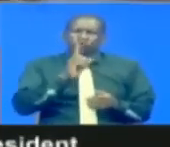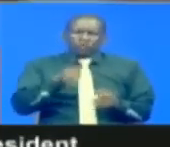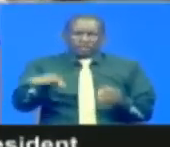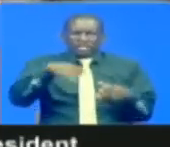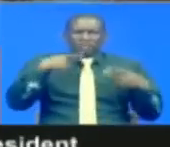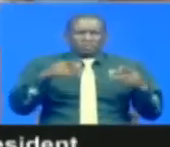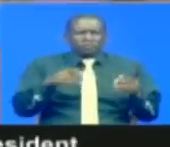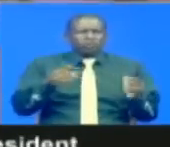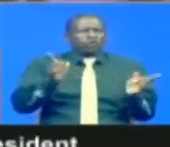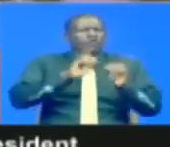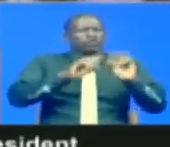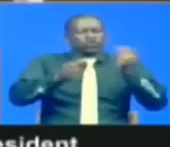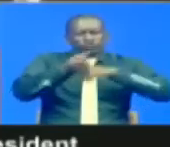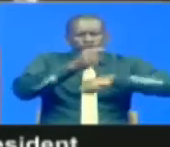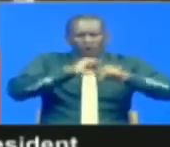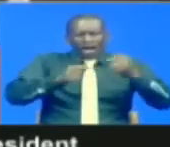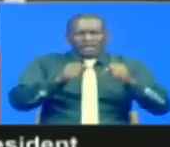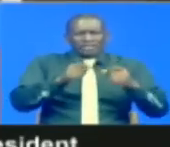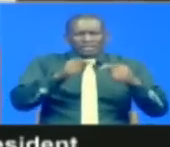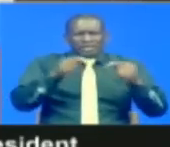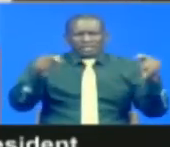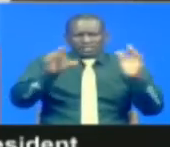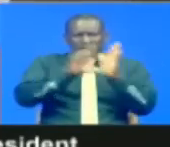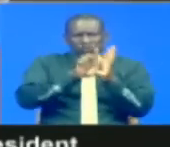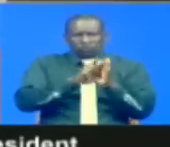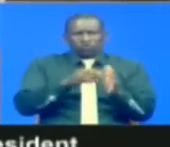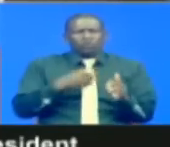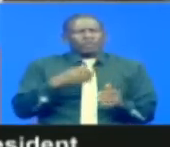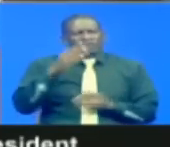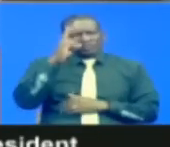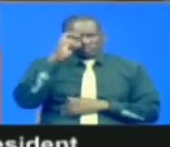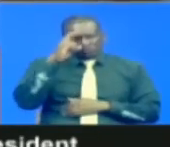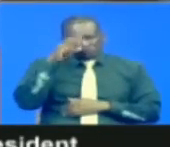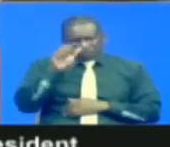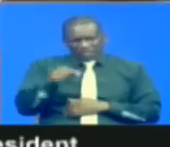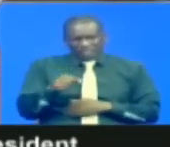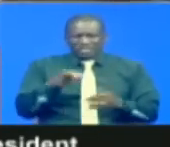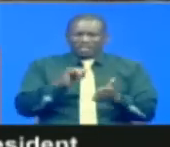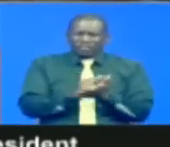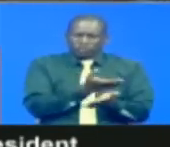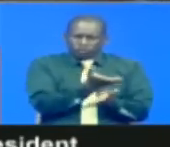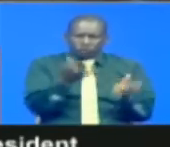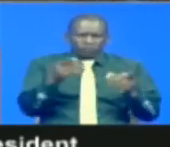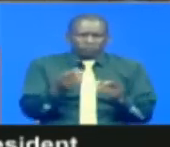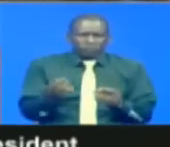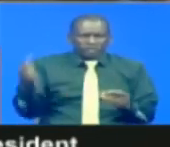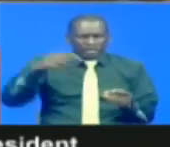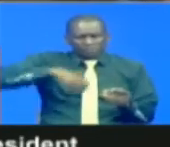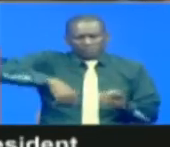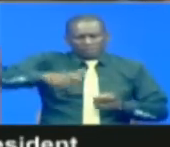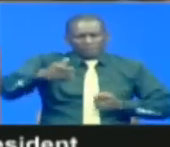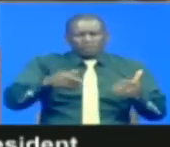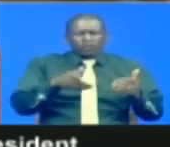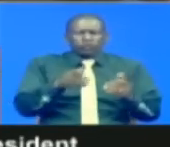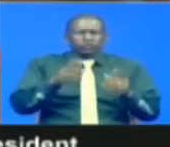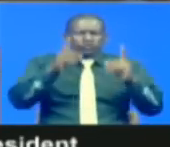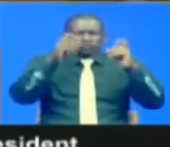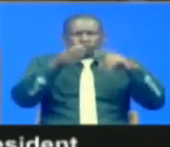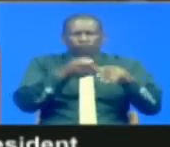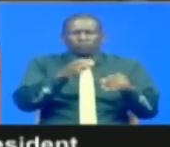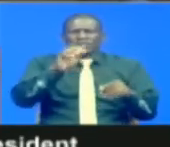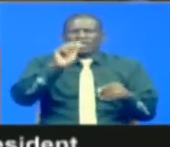the law into their own hands. Kuna suspicion kwamba hawa watu wanakuja wananunua hizo picha kutoka kwa hizo au ma